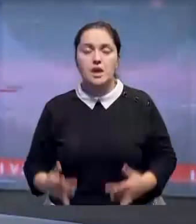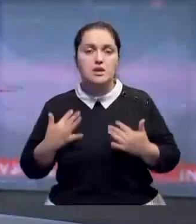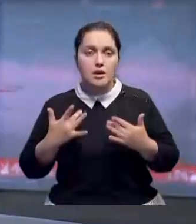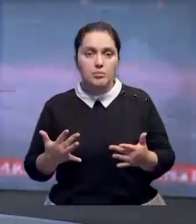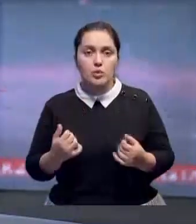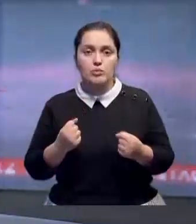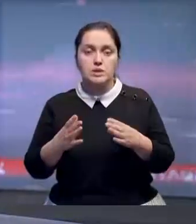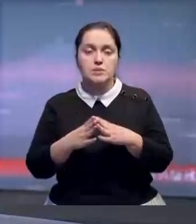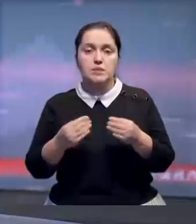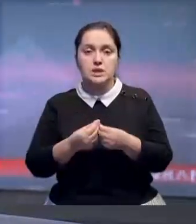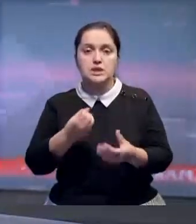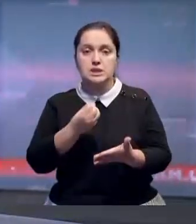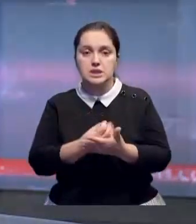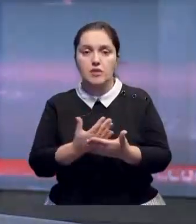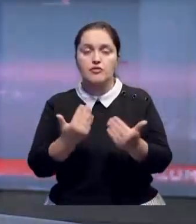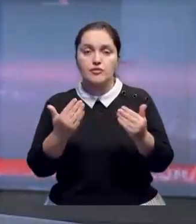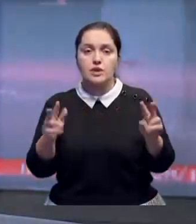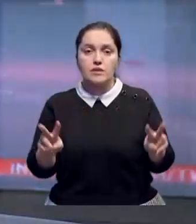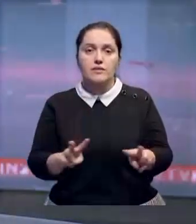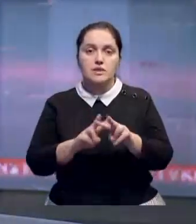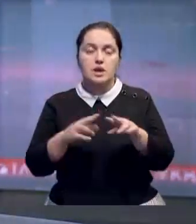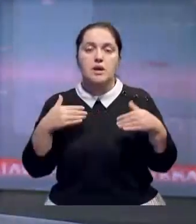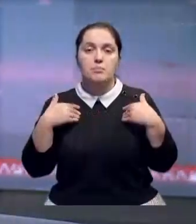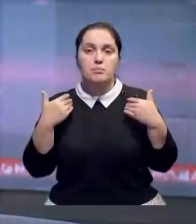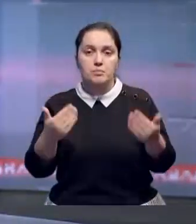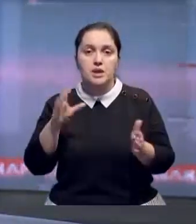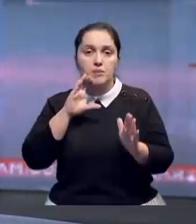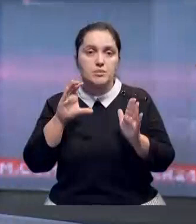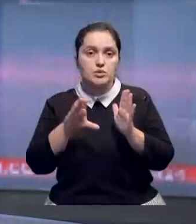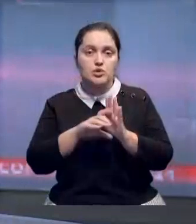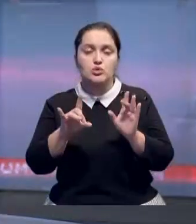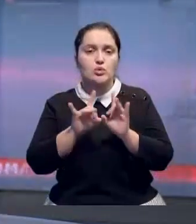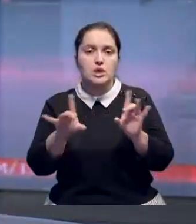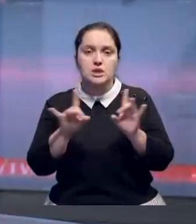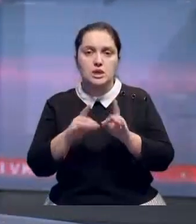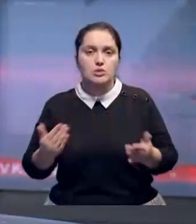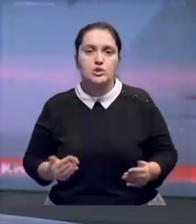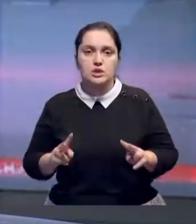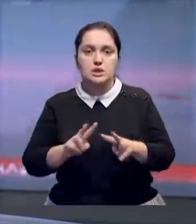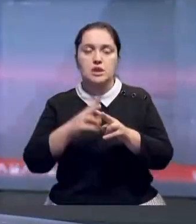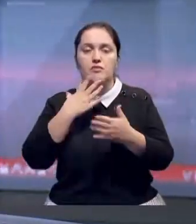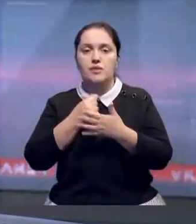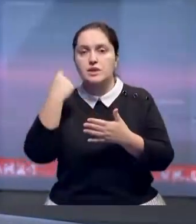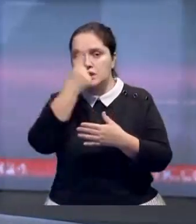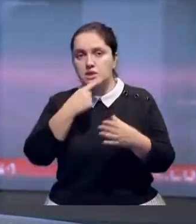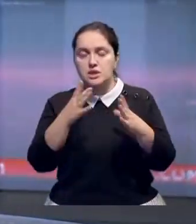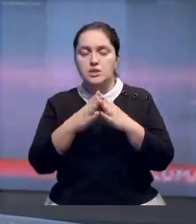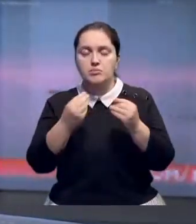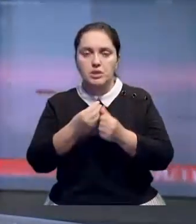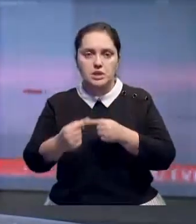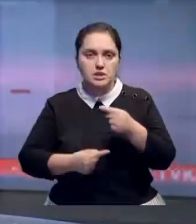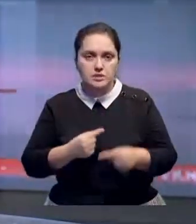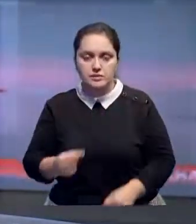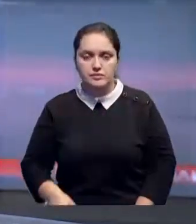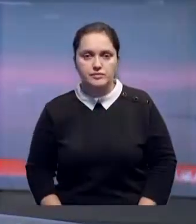О необходимости укреплять семейные ценности говорили сегодня и астанчане. Предлагаю послушать, что рассказывают жители столицы о своих личных